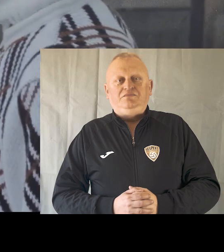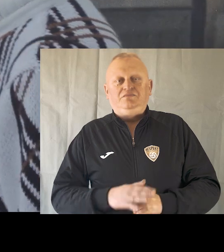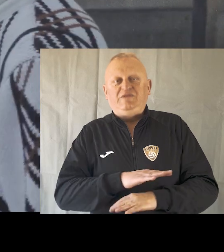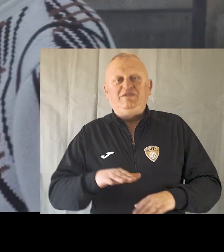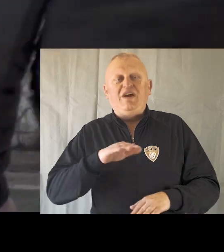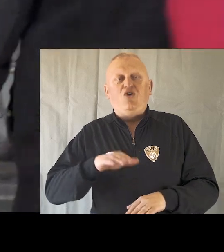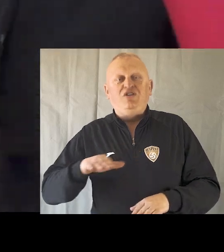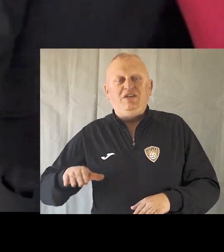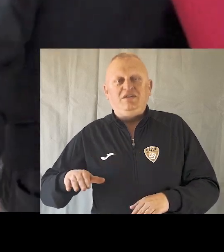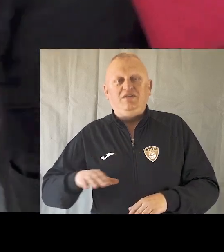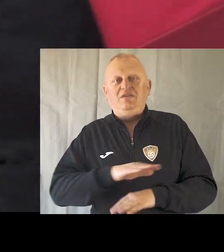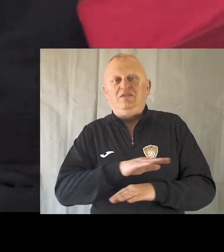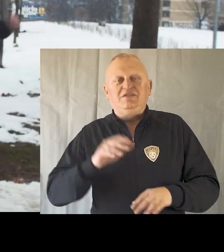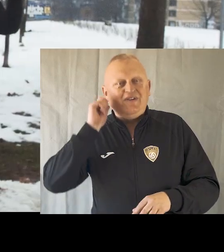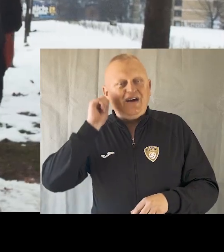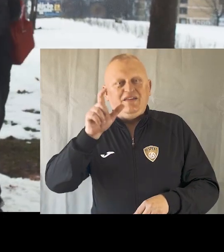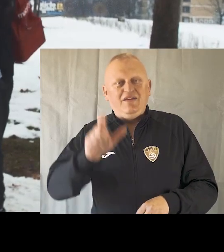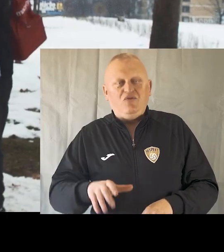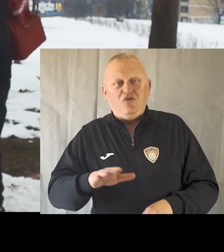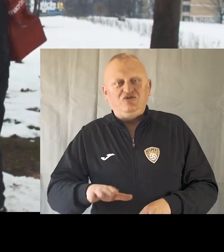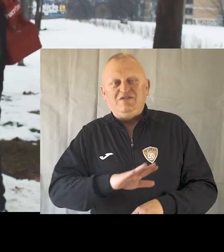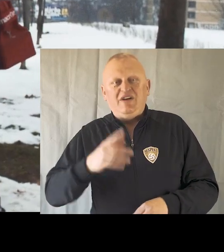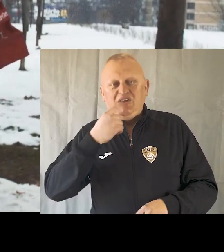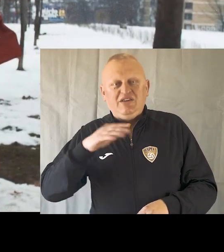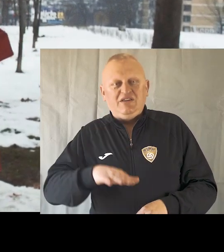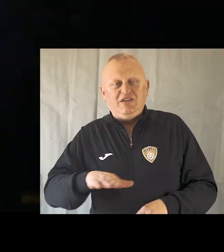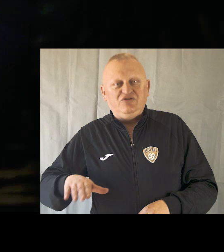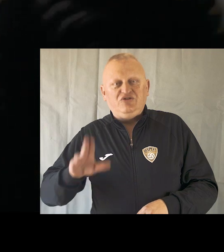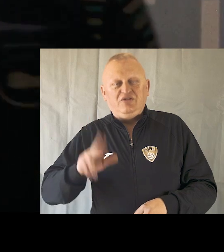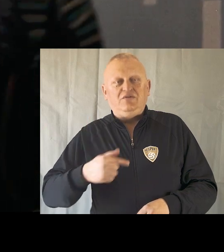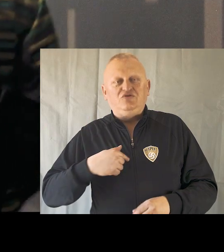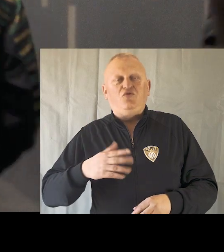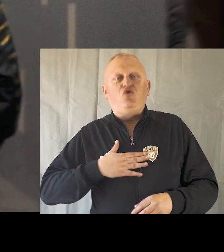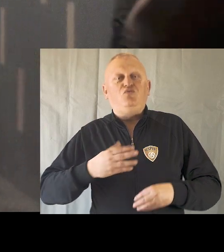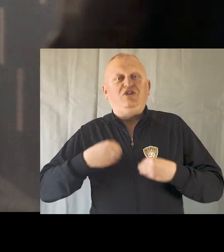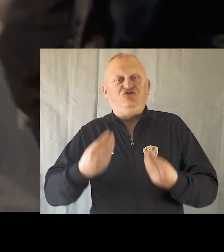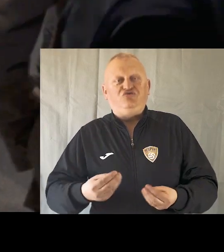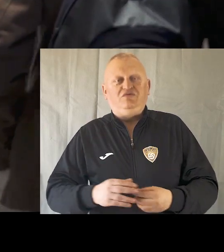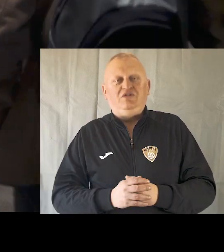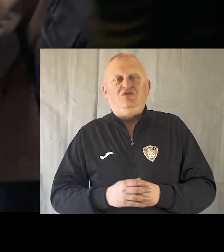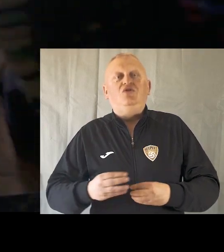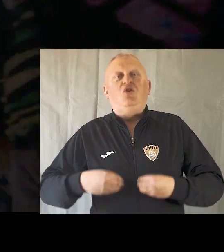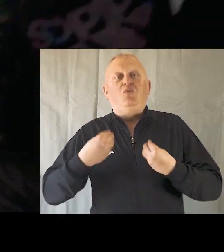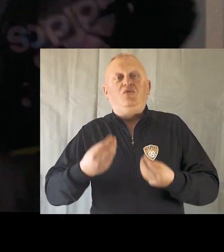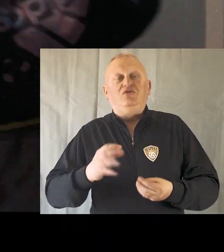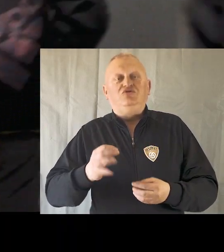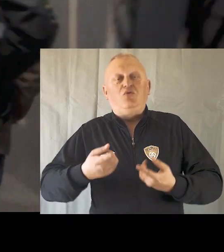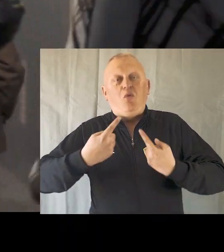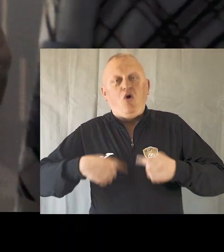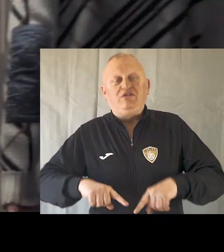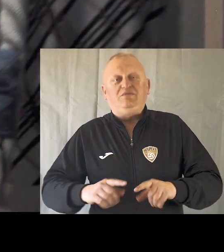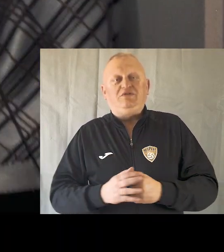Svako dijete, svaka djevojčica i svaki dječak u ovdje ima svoju priču. Priču o